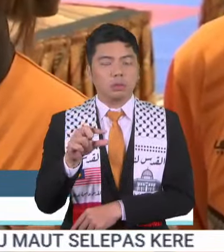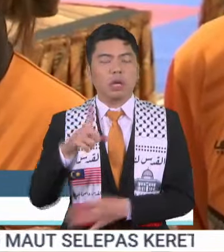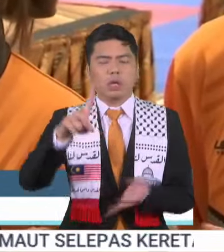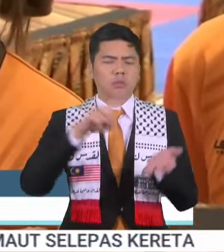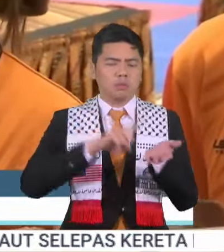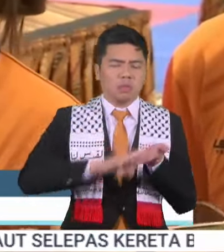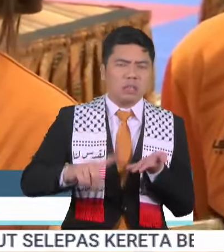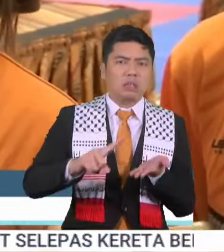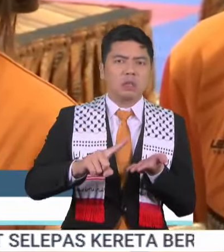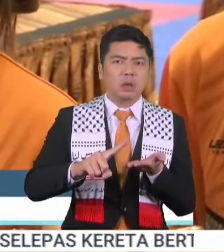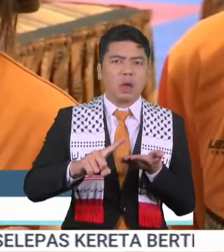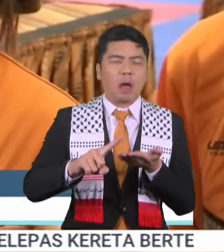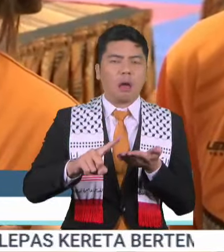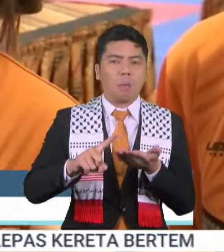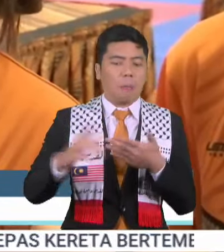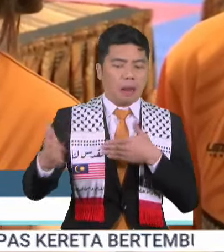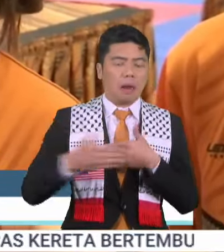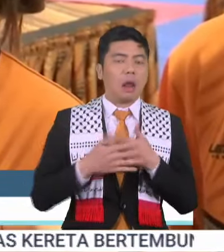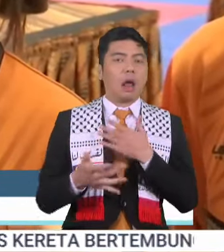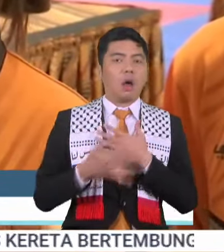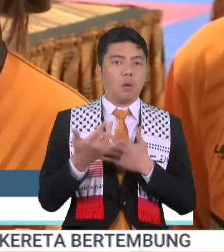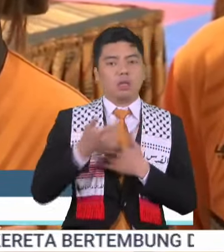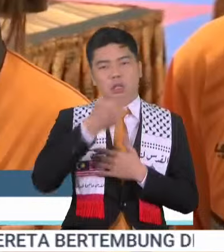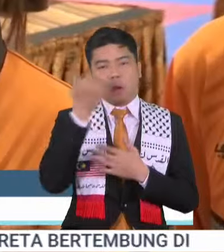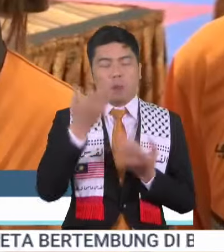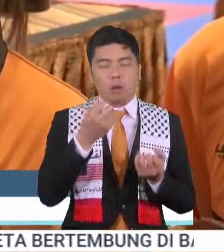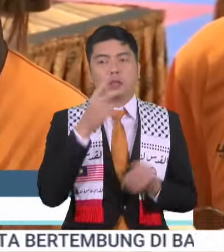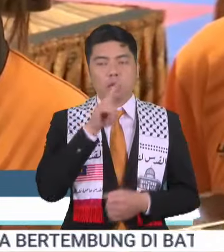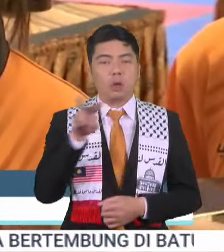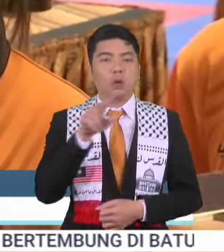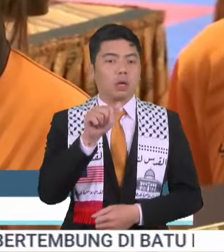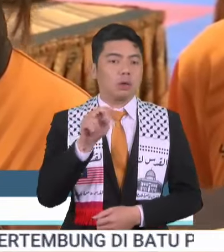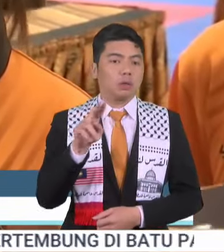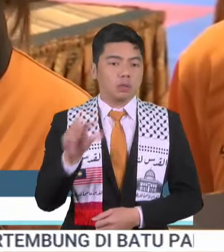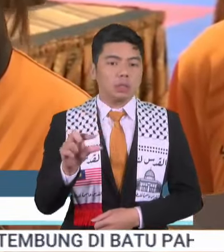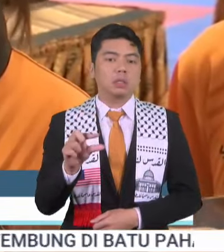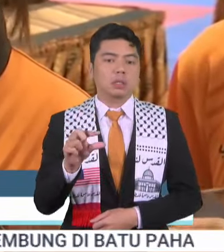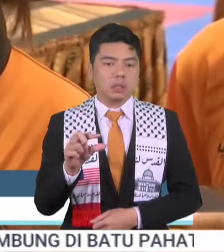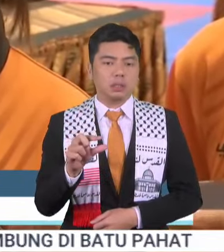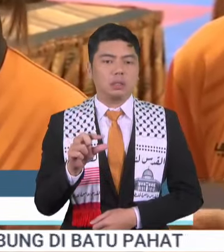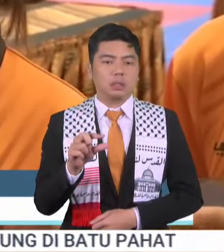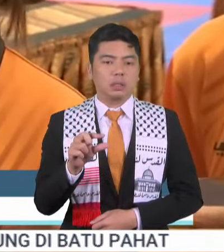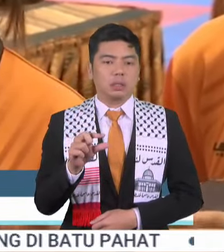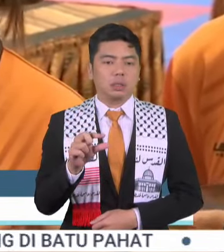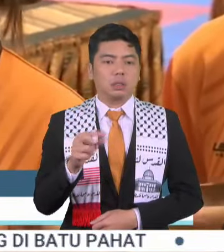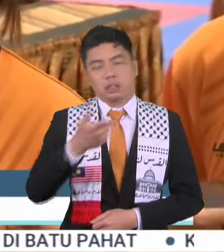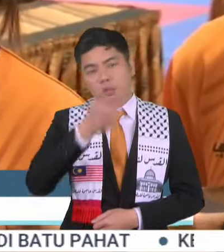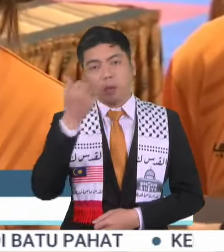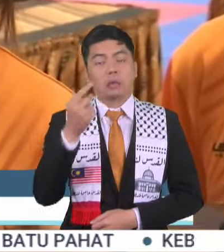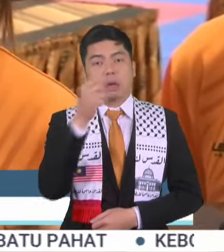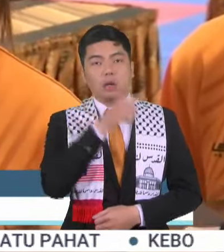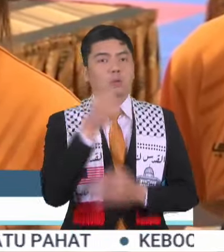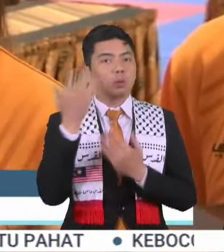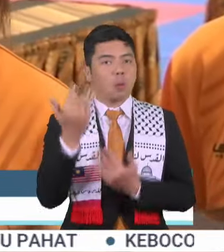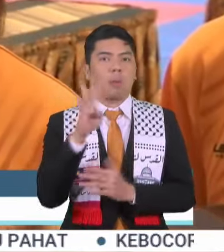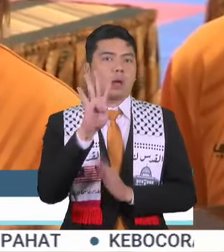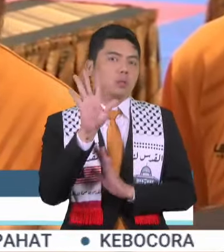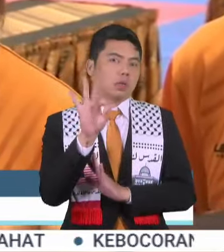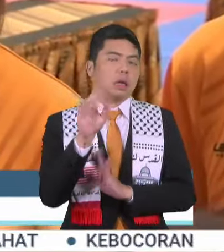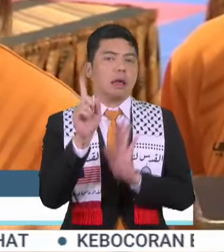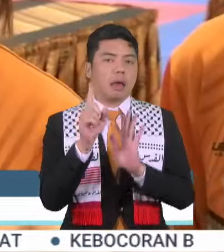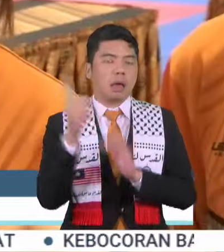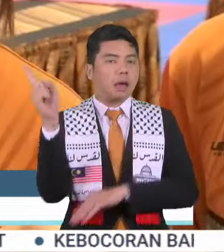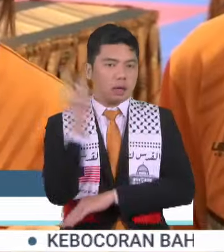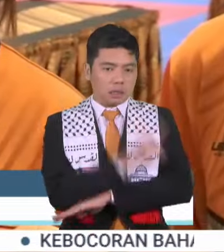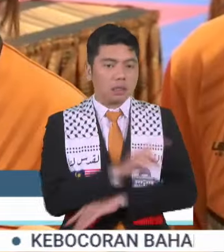minggu awal sebab nak tengok kita orang AUG. Sepatutnya dia tak balik lagi. Sebab sana kena tunggu 49 hari.